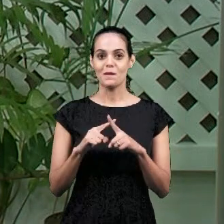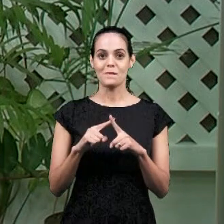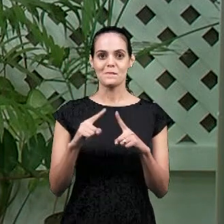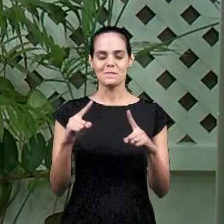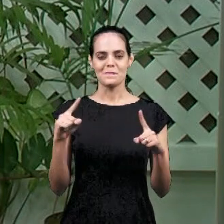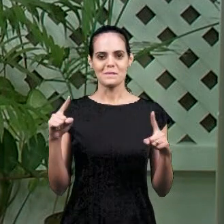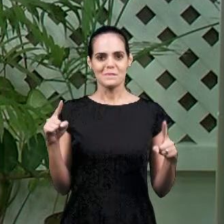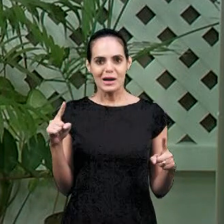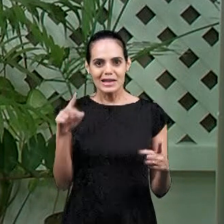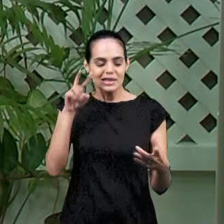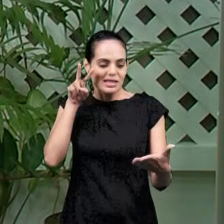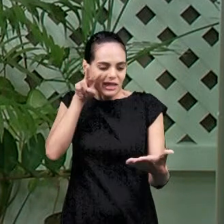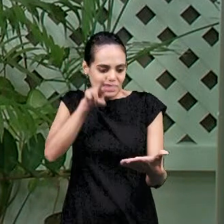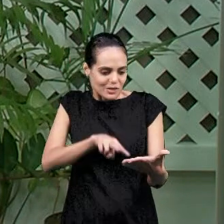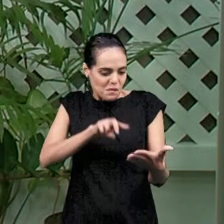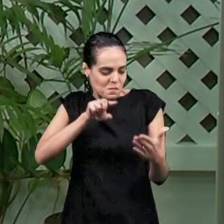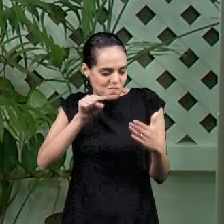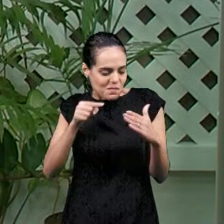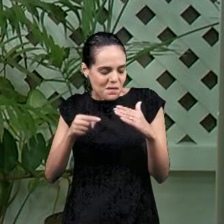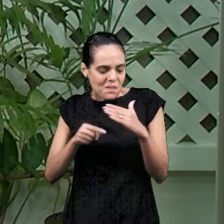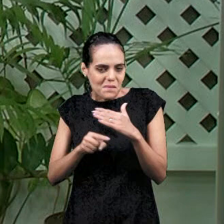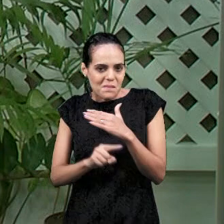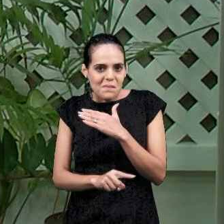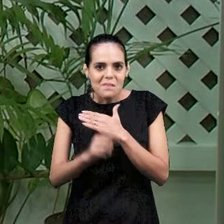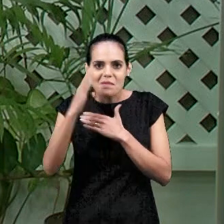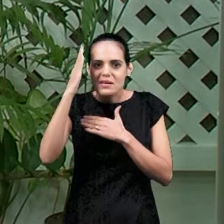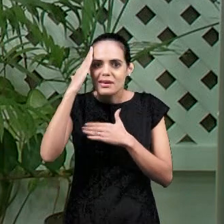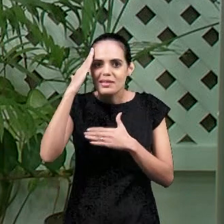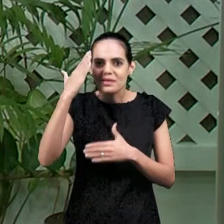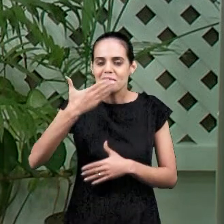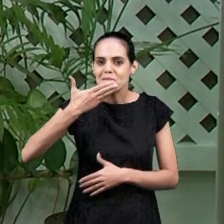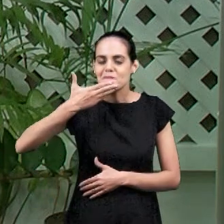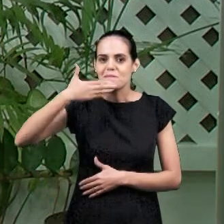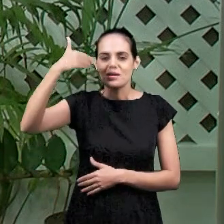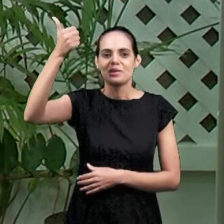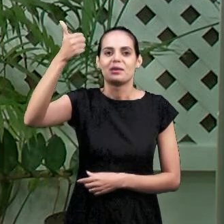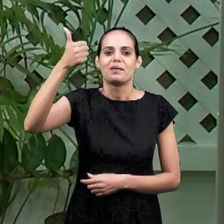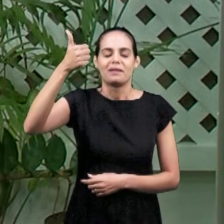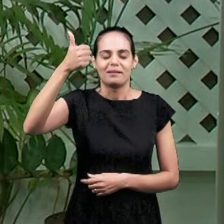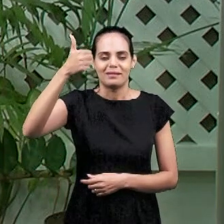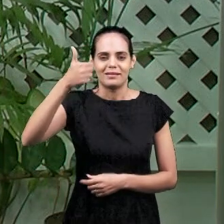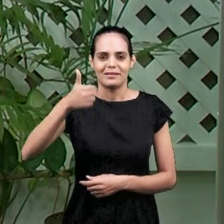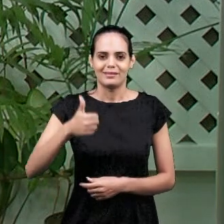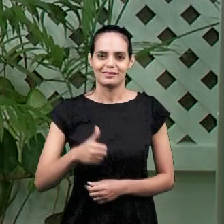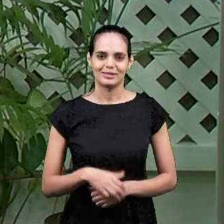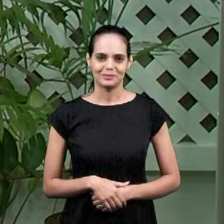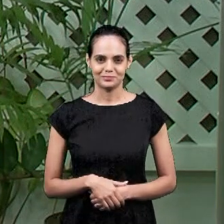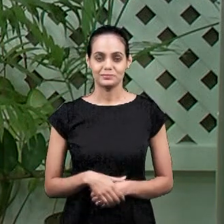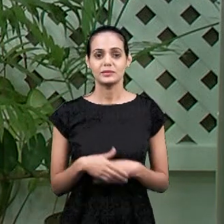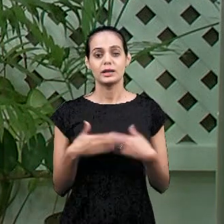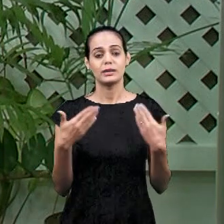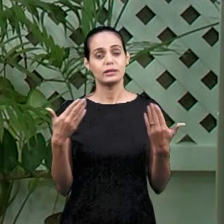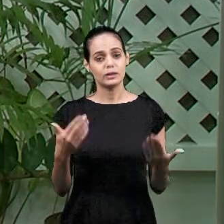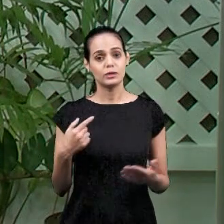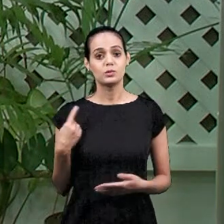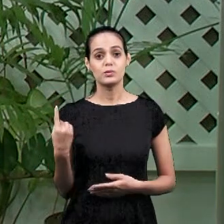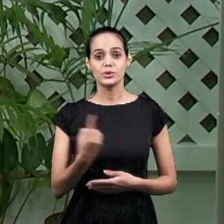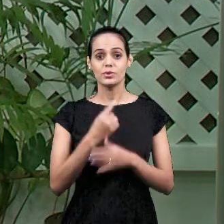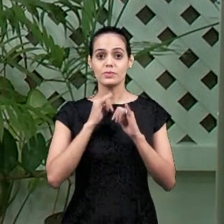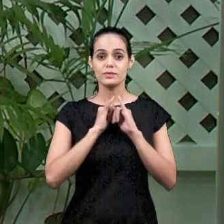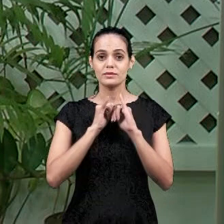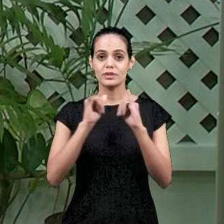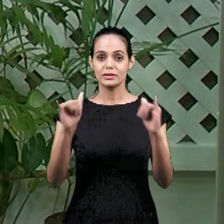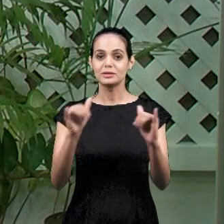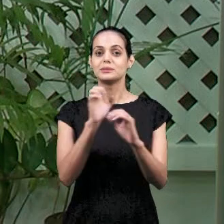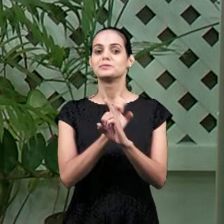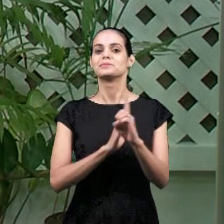ça semblait être facile, mais elle ne savait pas où étaient les résultats, n'est-ce pas? Où se trouvait la révélation, elle ne savait